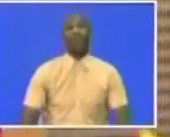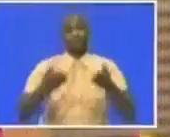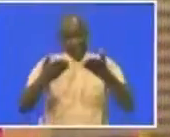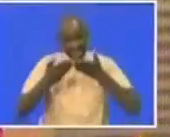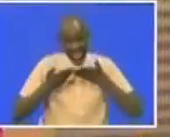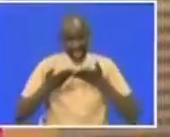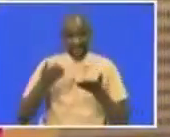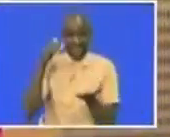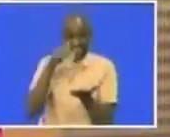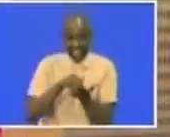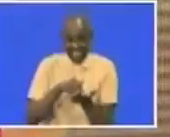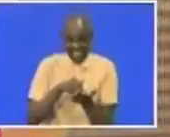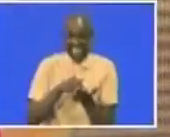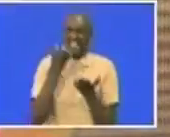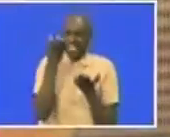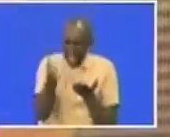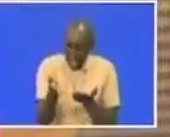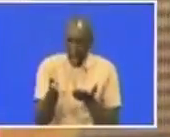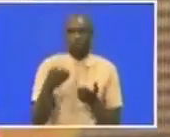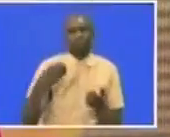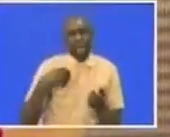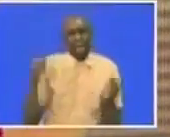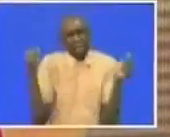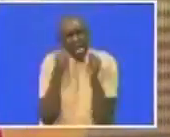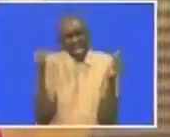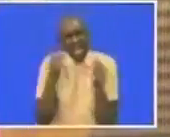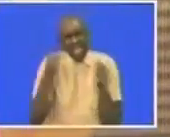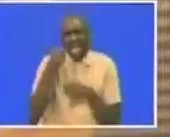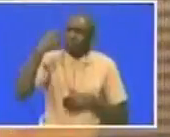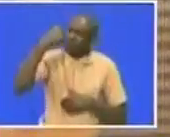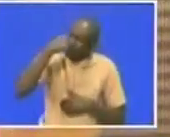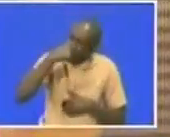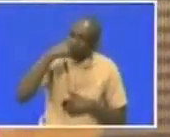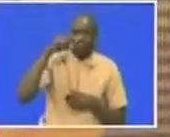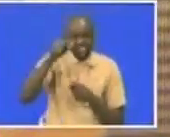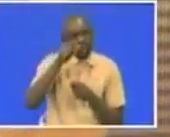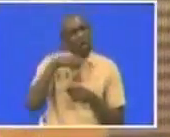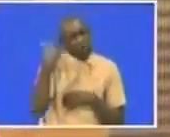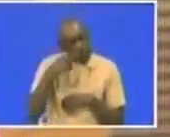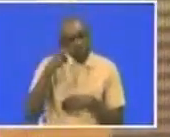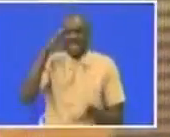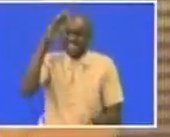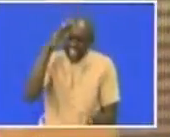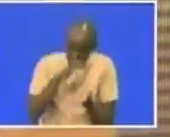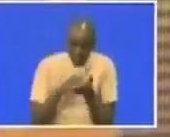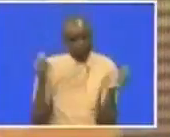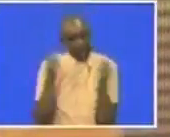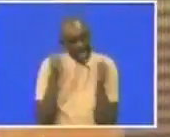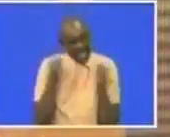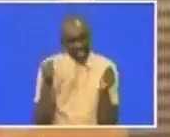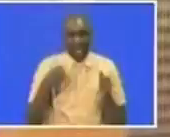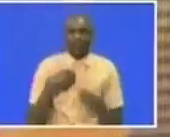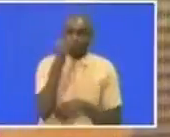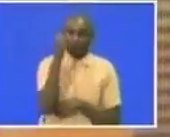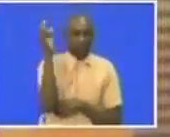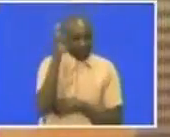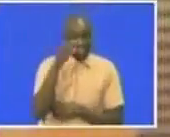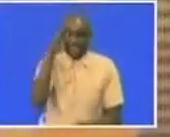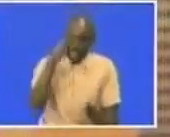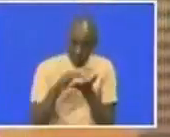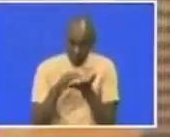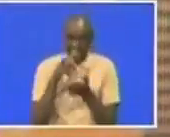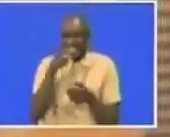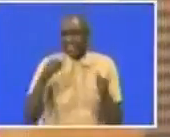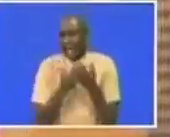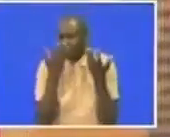Karibu tena. Utafiti wa chanjo dhidi ya malaria umeonyesha kuwa chanjo hiyo itapunguza makali ya malaria kwa 50%. Haya